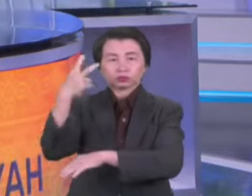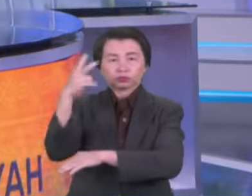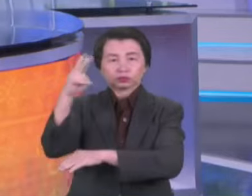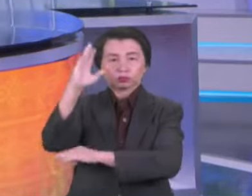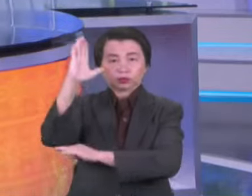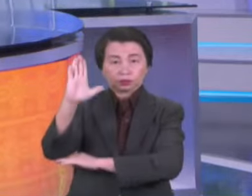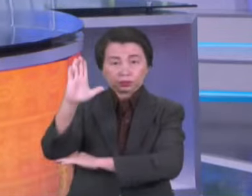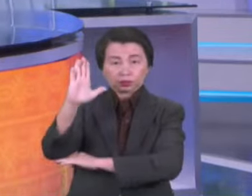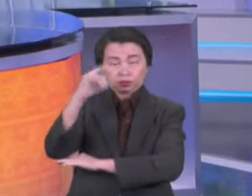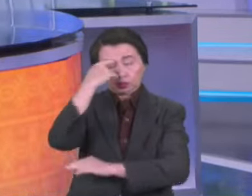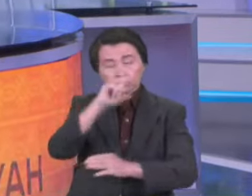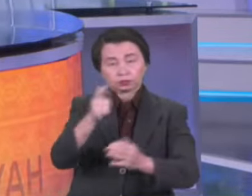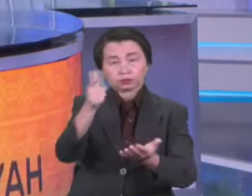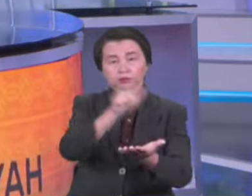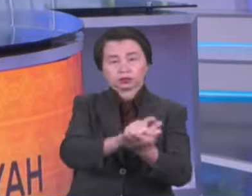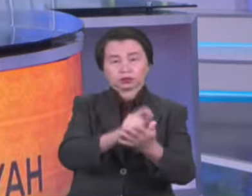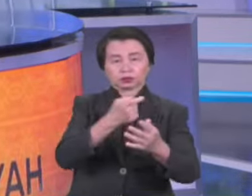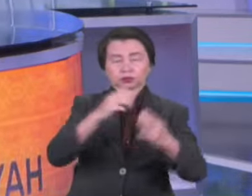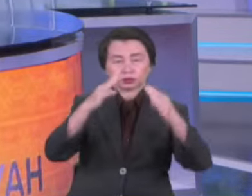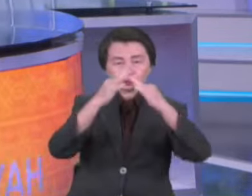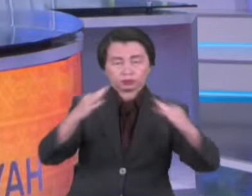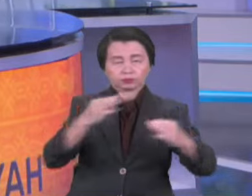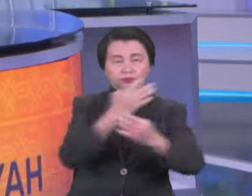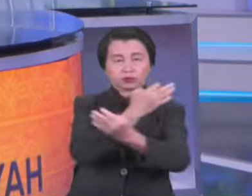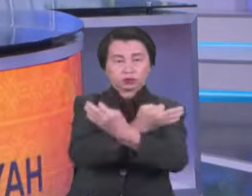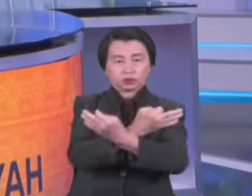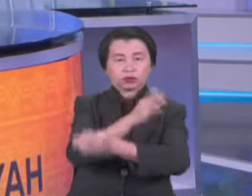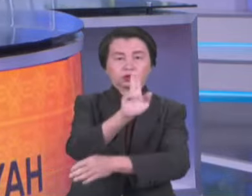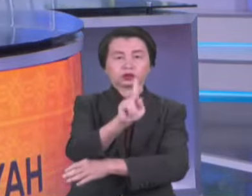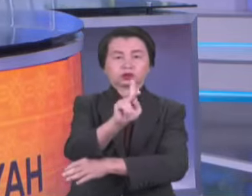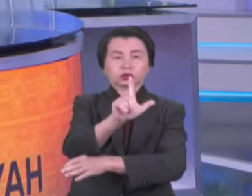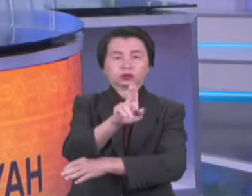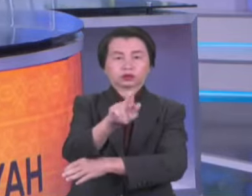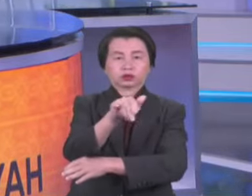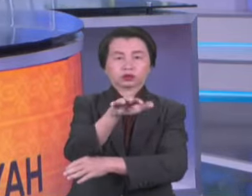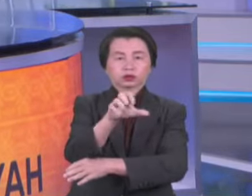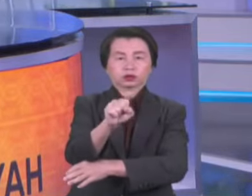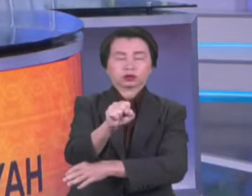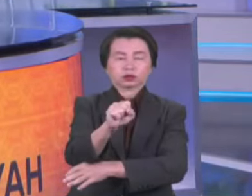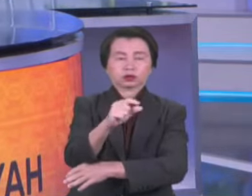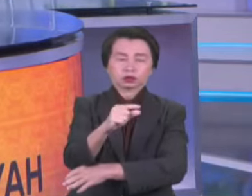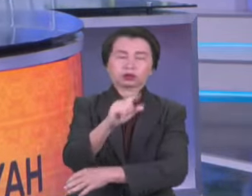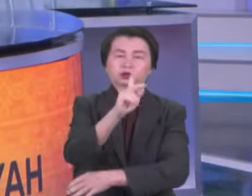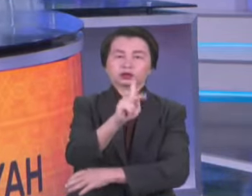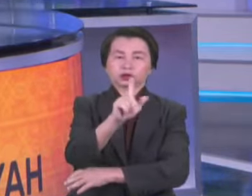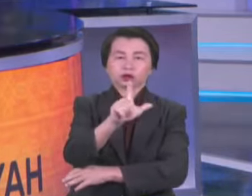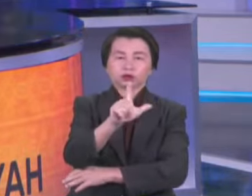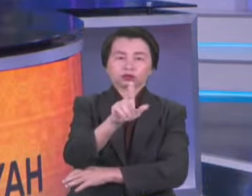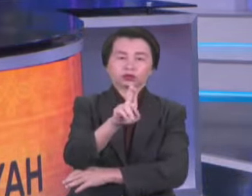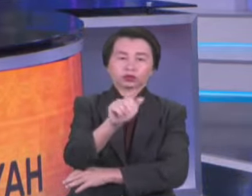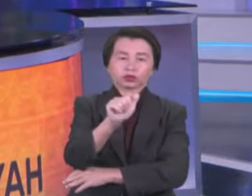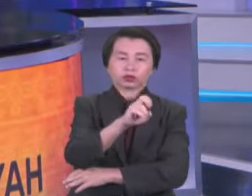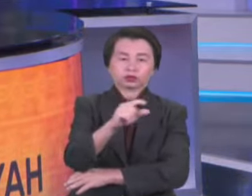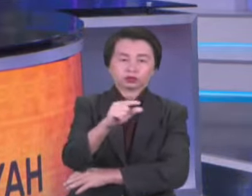tadi. Untuk laporan semasa dari Kem Mahkota Keluang, terus sahaja bersama Anas Makno. Silakan.